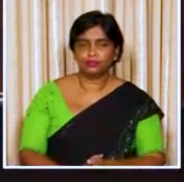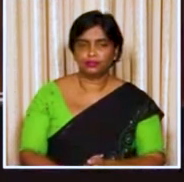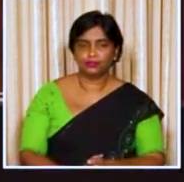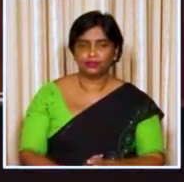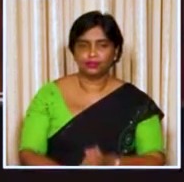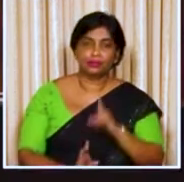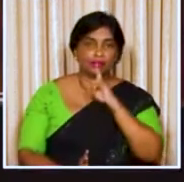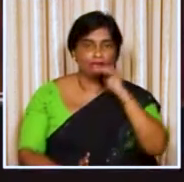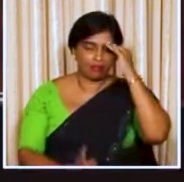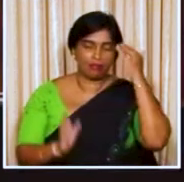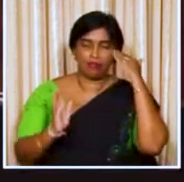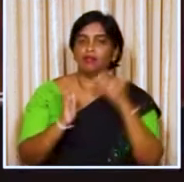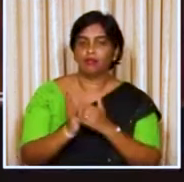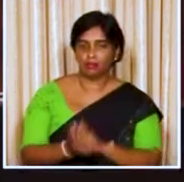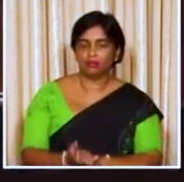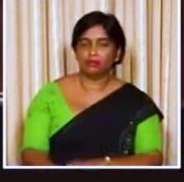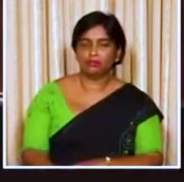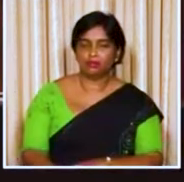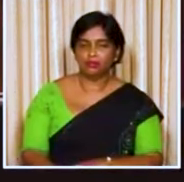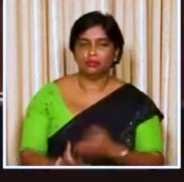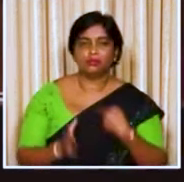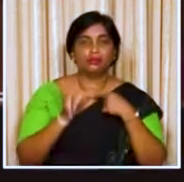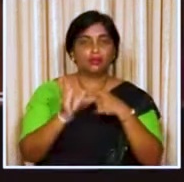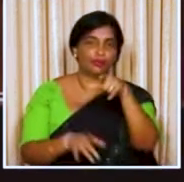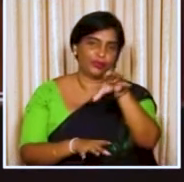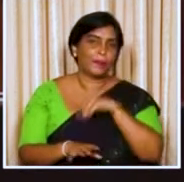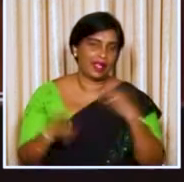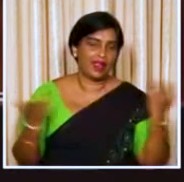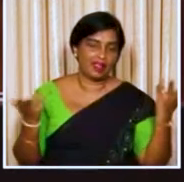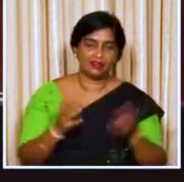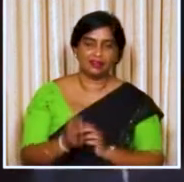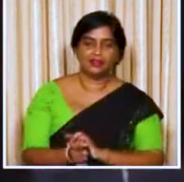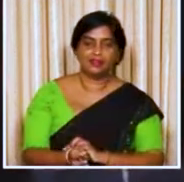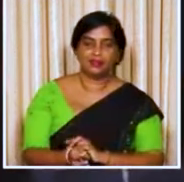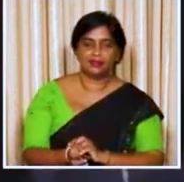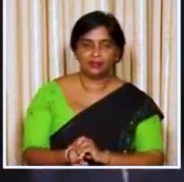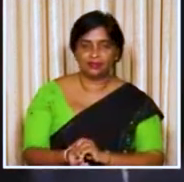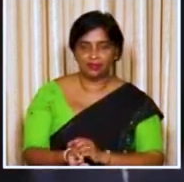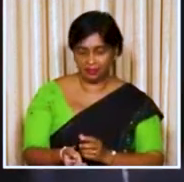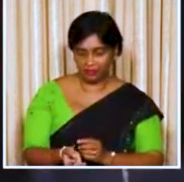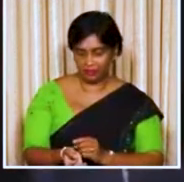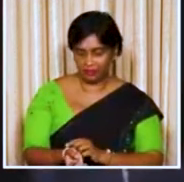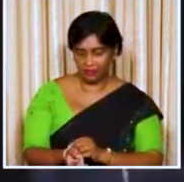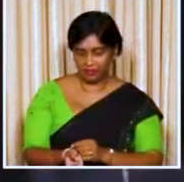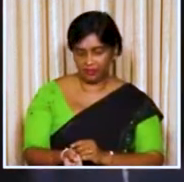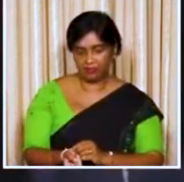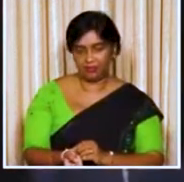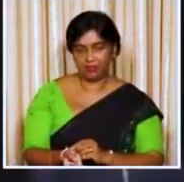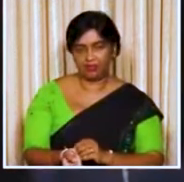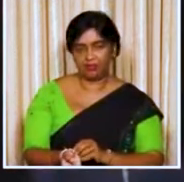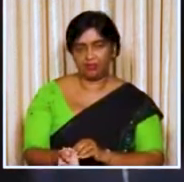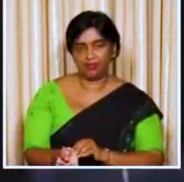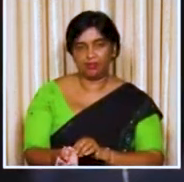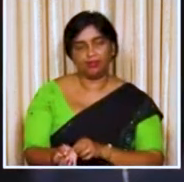මම කතානායකතුමාගේ අවධානය යොමු කරන්න ඔබතුමා නැත්තම් මම දෙන උත්තර බාර ගන්න නැහැනේ ඔබතුමා නැක ඔබතුමා දෙන පිළිතුර මම දන්නේ නැහැ මොකද්ද කියලා